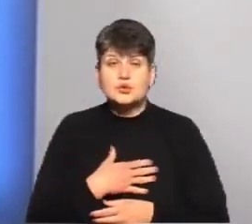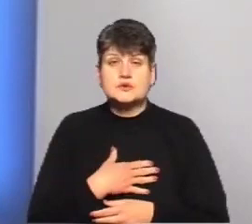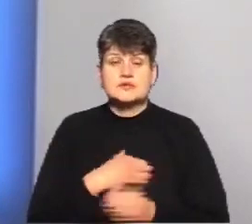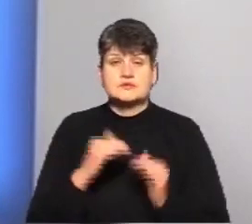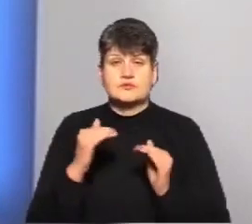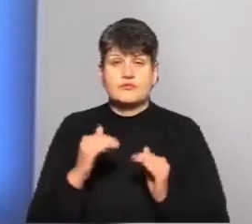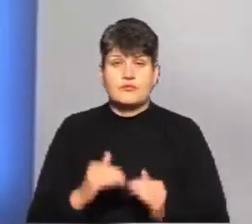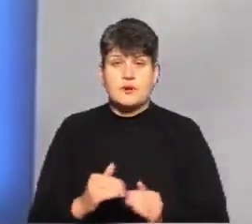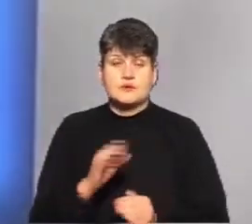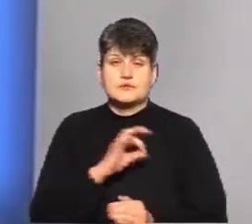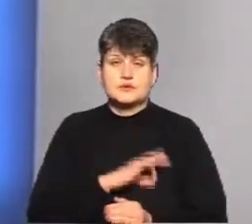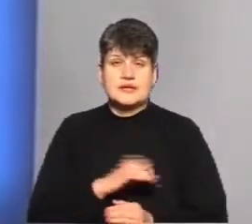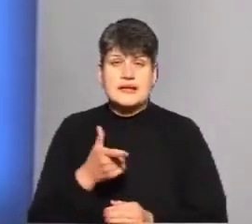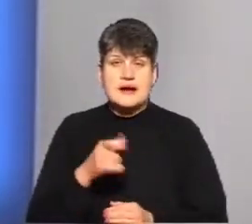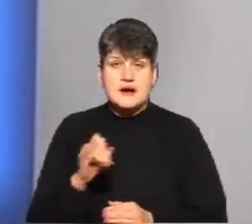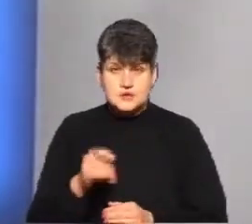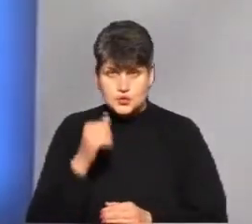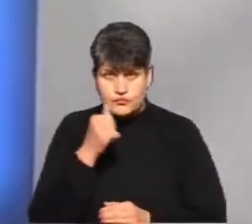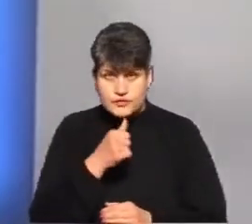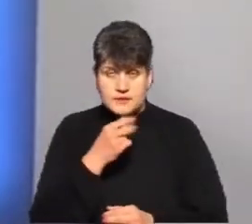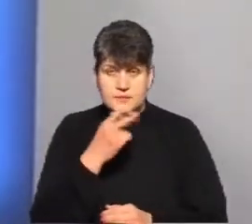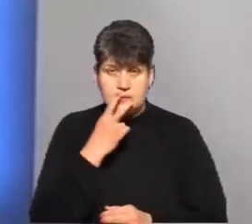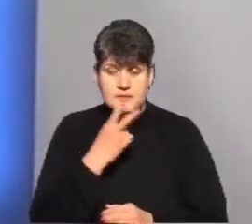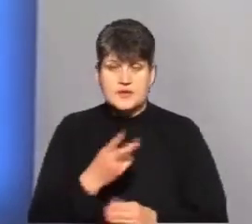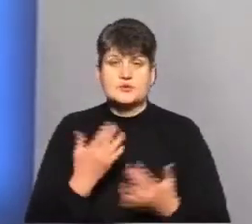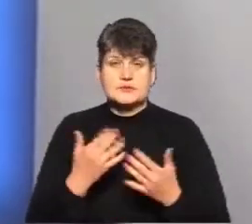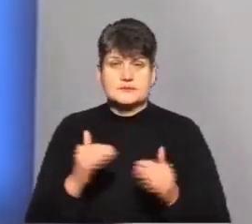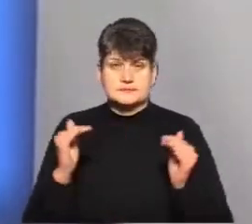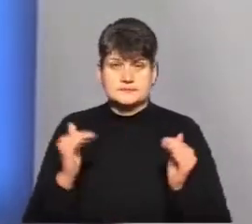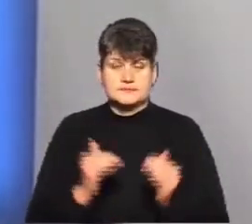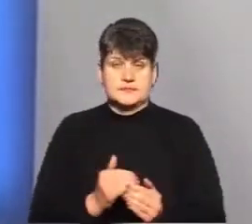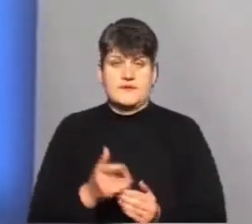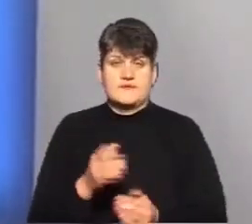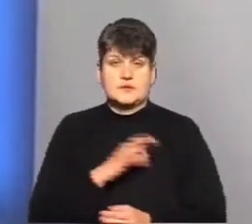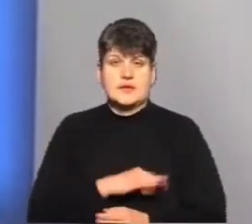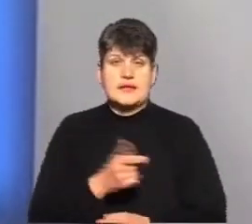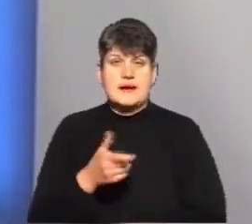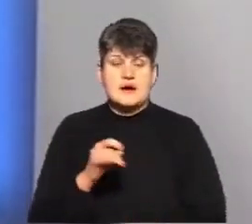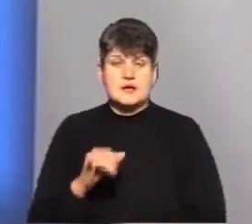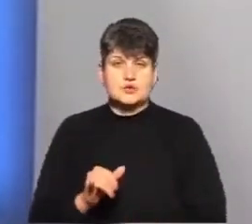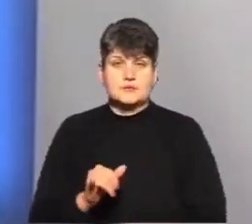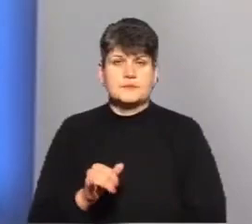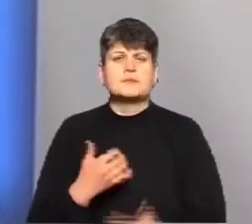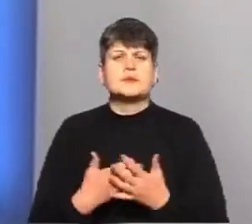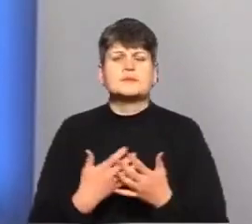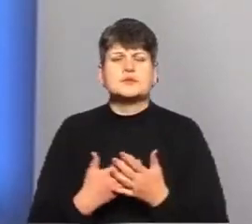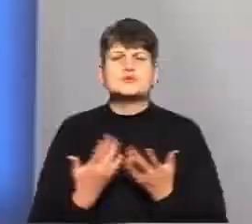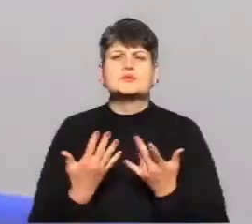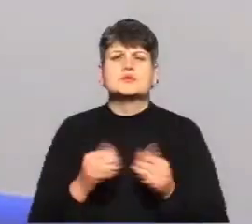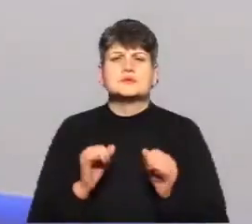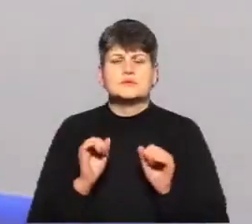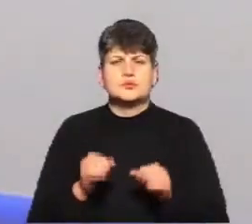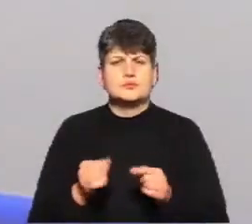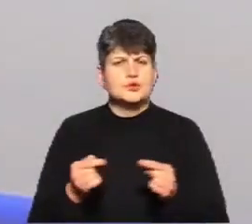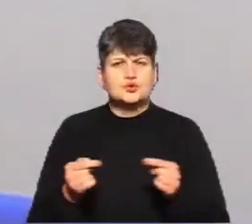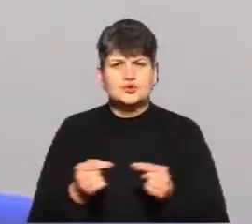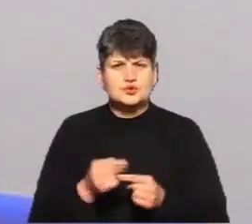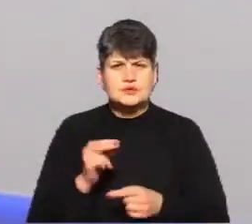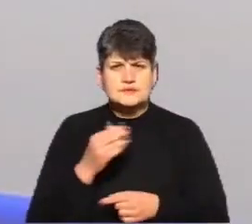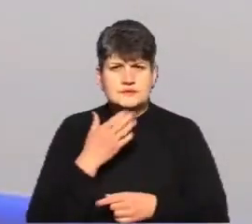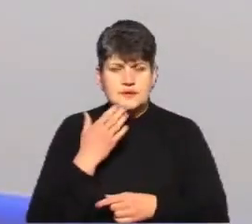Ми моніторимо, наскільки в рік в області впало споживання газу. Приблизно, якщо можете, можливо, не точні цифри, але орієнтовно. Ну,